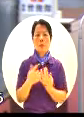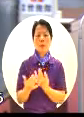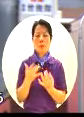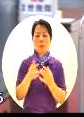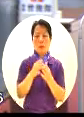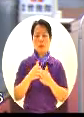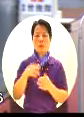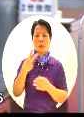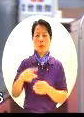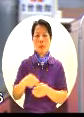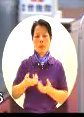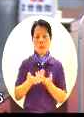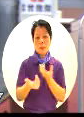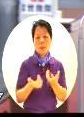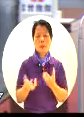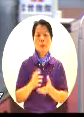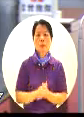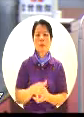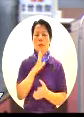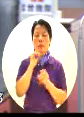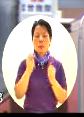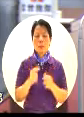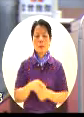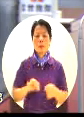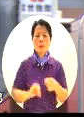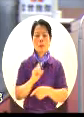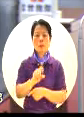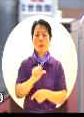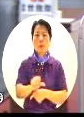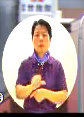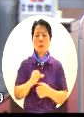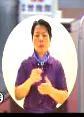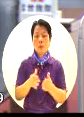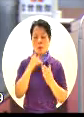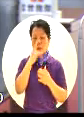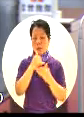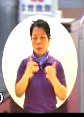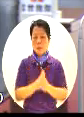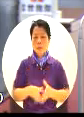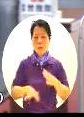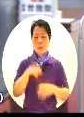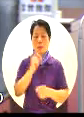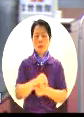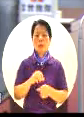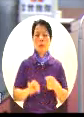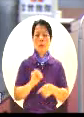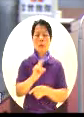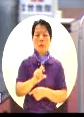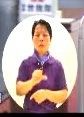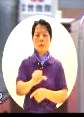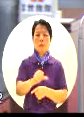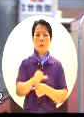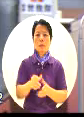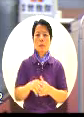重新分配，就是讲15%的部分，我们抽取5%哈，